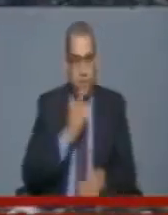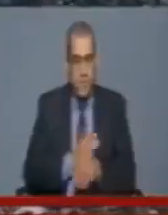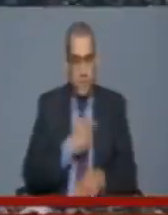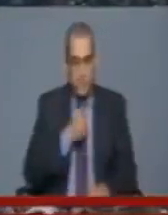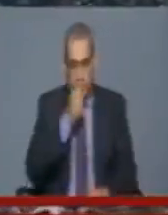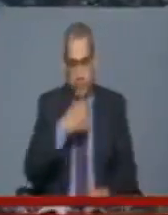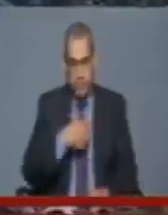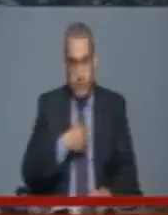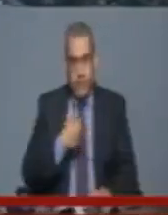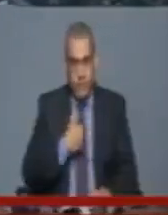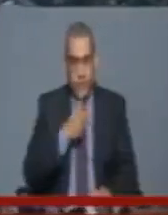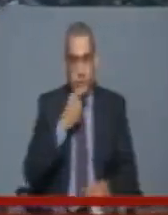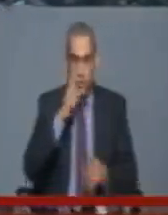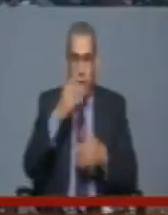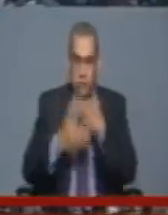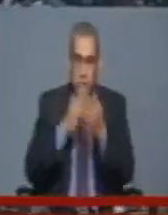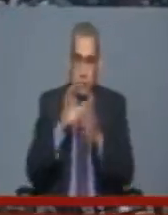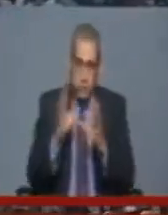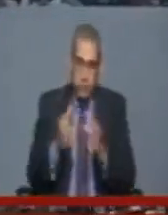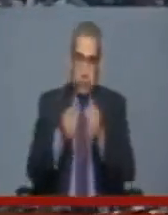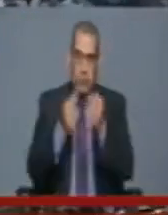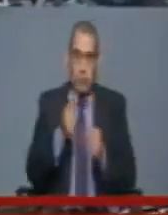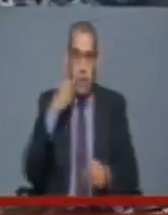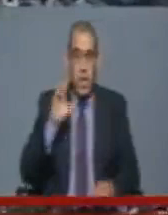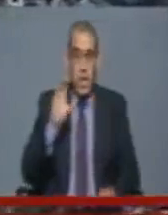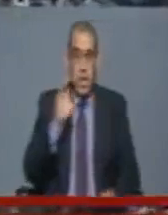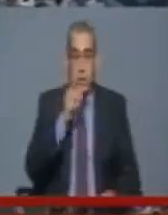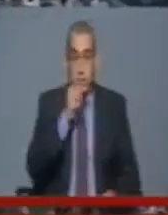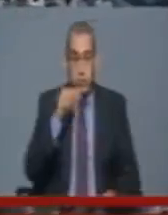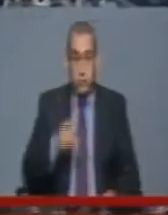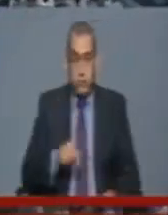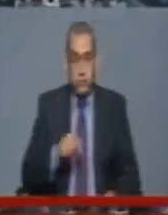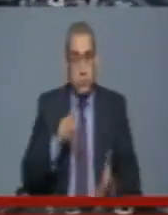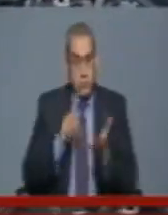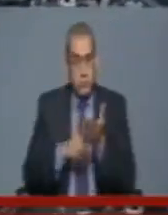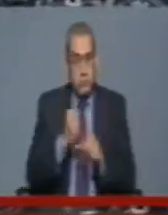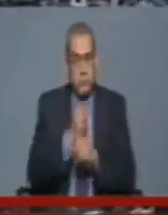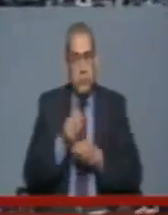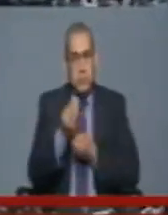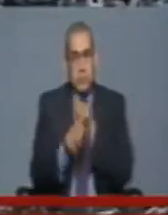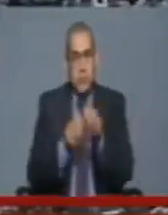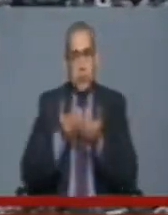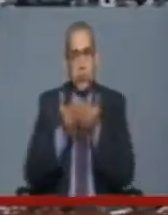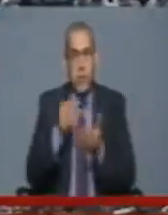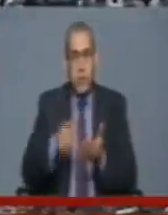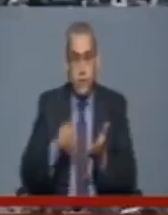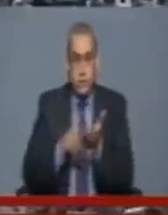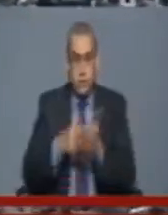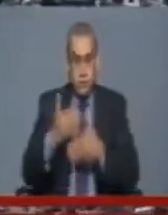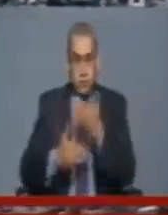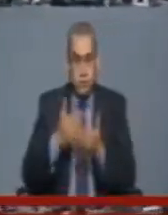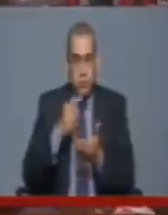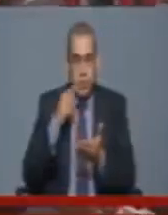هذه الأزمة. الرئيس عبد الفتاح السيسي قال أن ما تم إيصاله من مساعدات حتى الآن